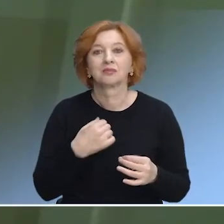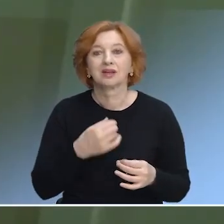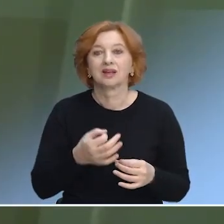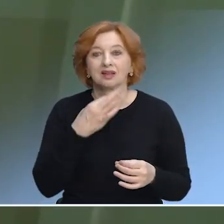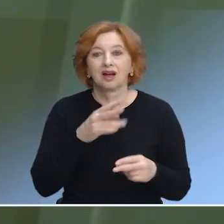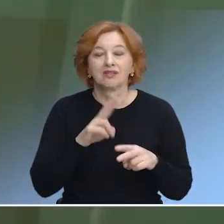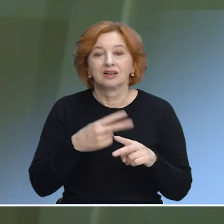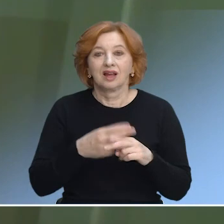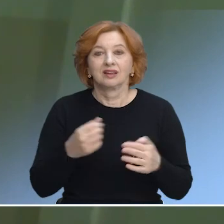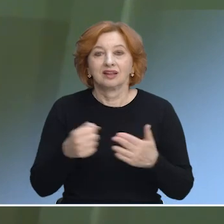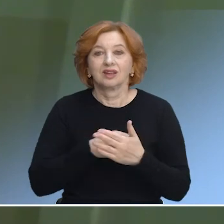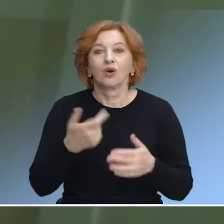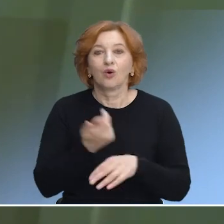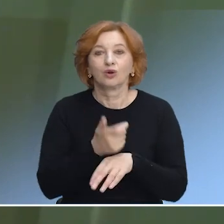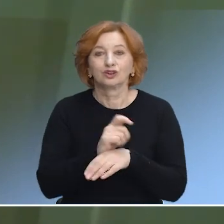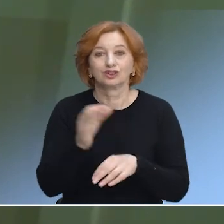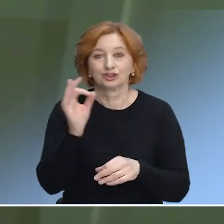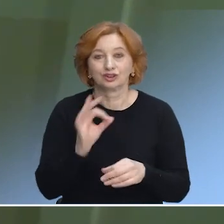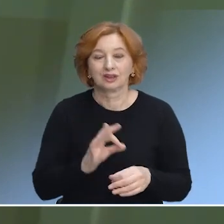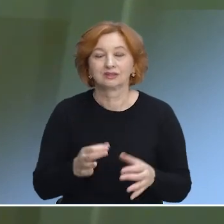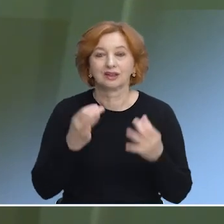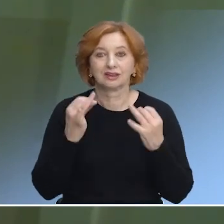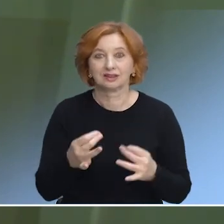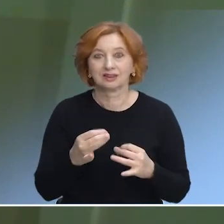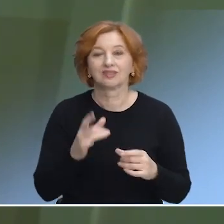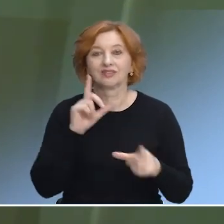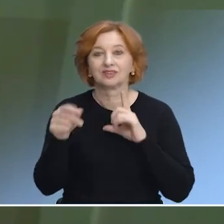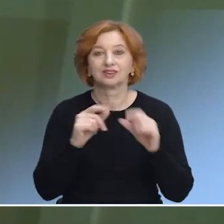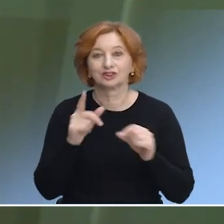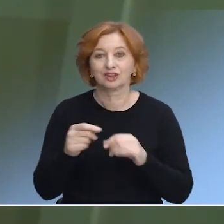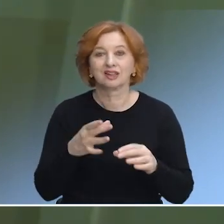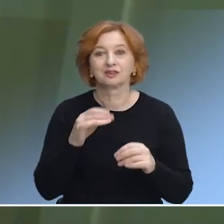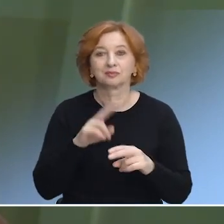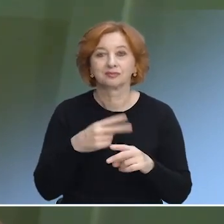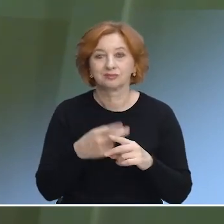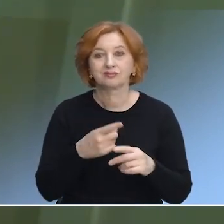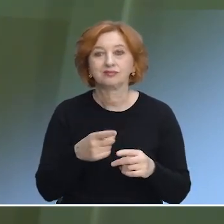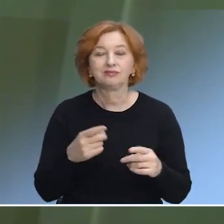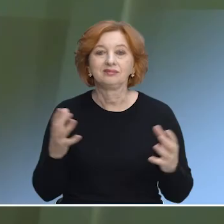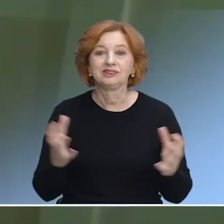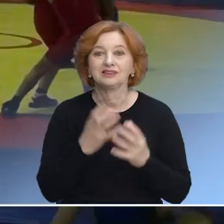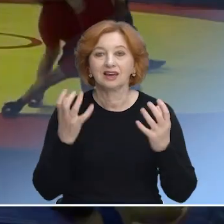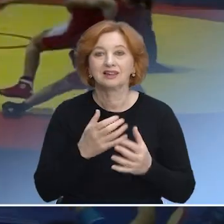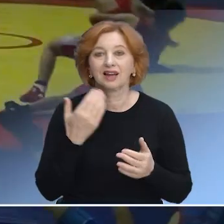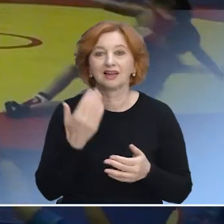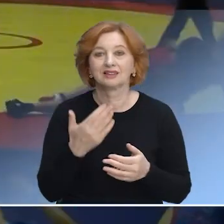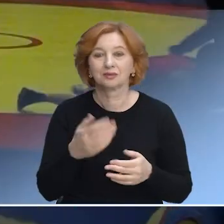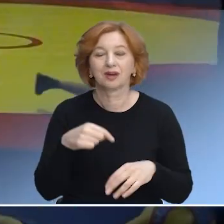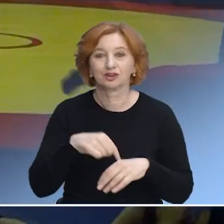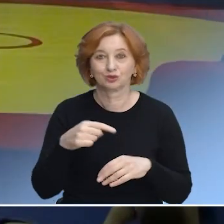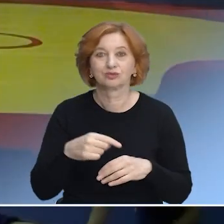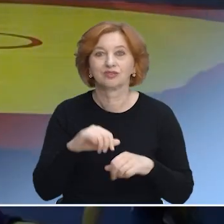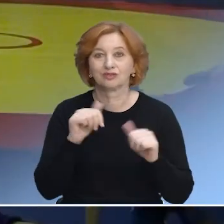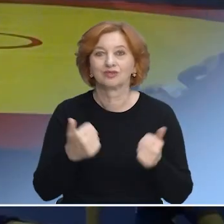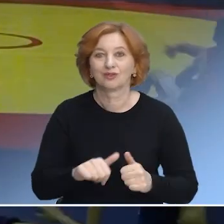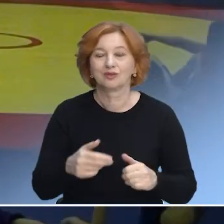я за ним слежу очень часто. И, не знаю, это то, что мне нравится делать. В конце недели мы с ним поедем в